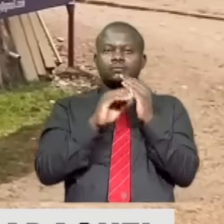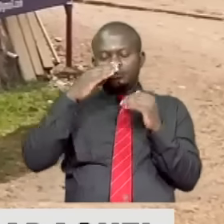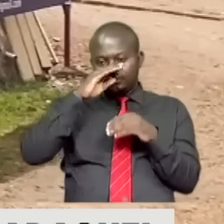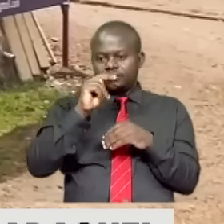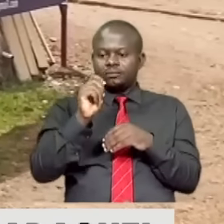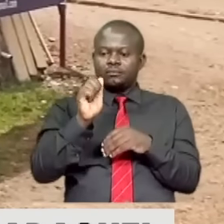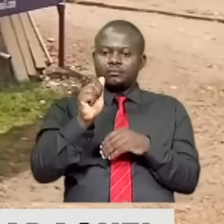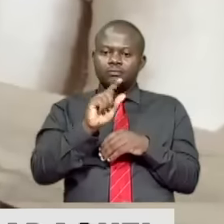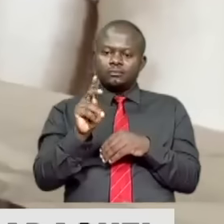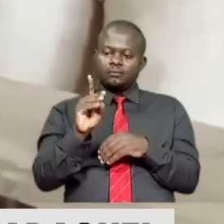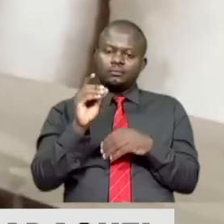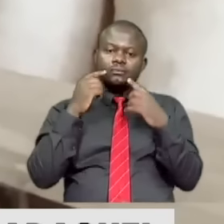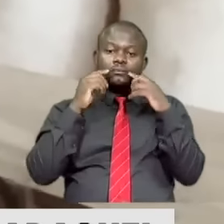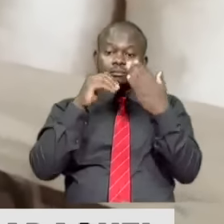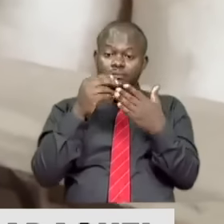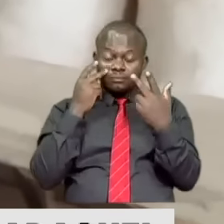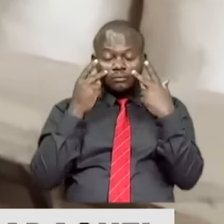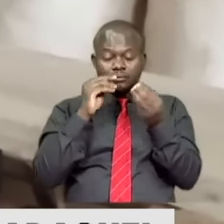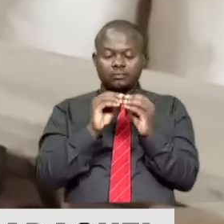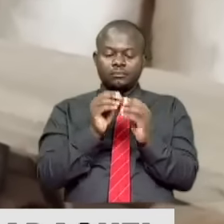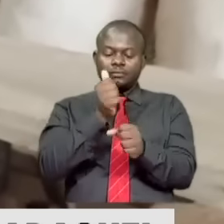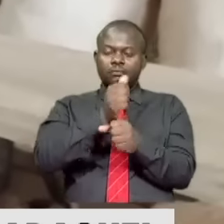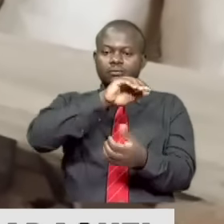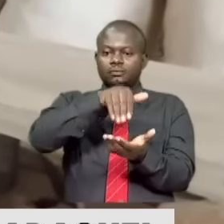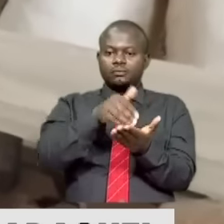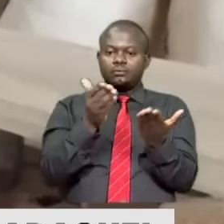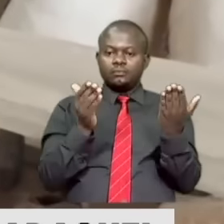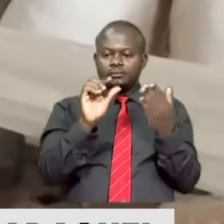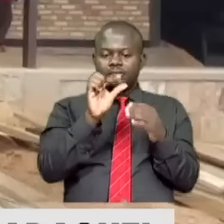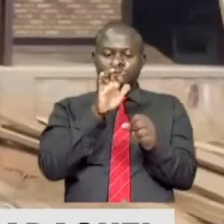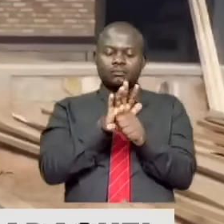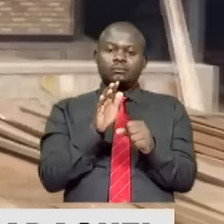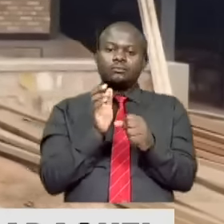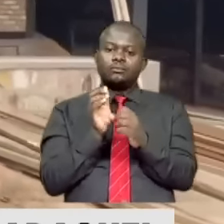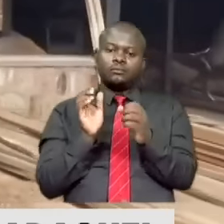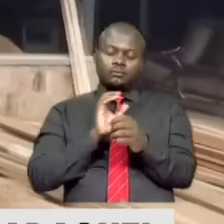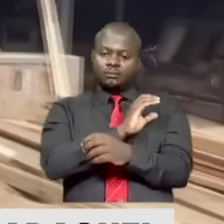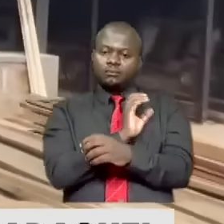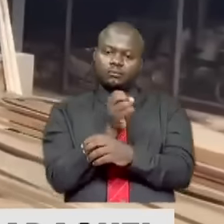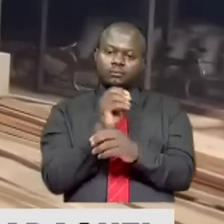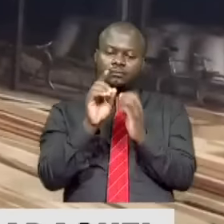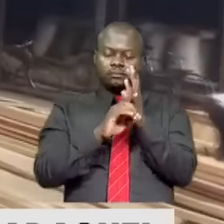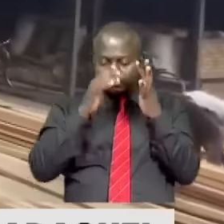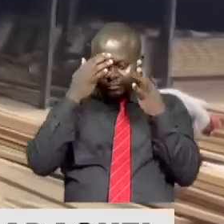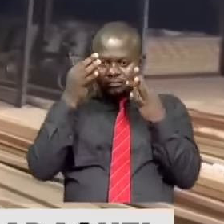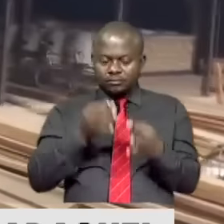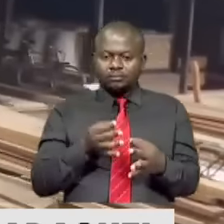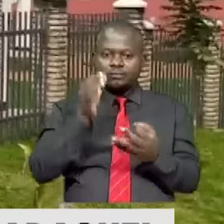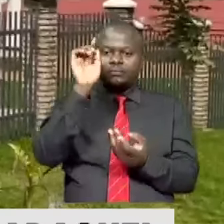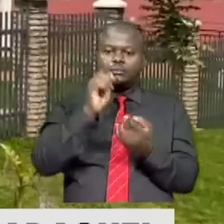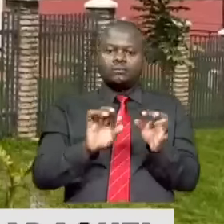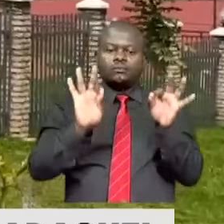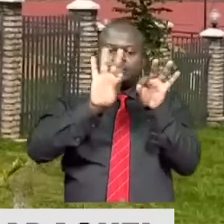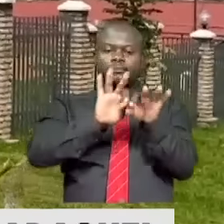Ntazinda Erasme avuga ko nabo babonye ko umubare w'abakorera muri aka gakiriro ukiri hasi, inama njyanama y'akarere ifata umwanzuro wo kugabanya